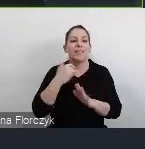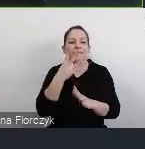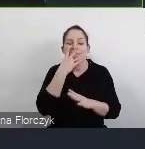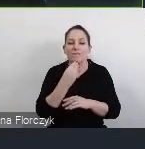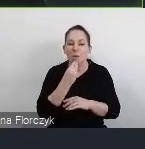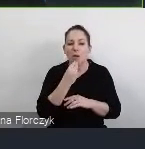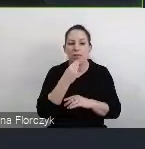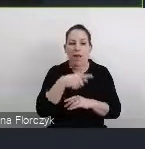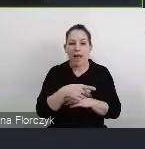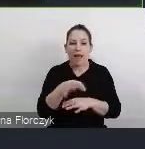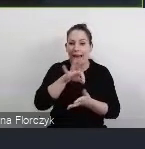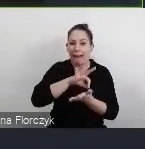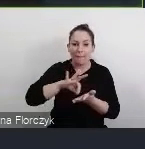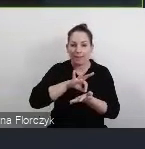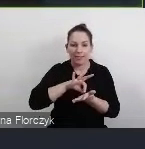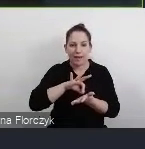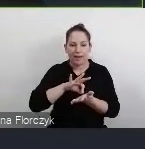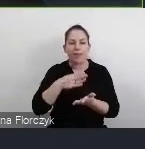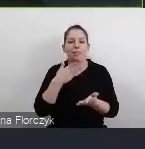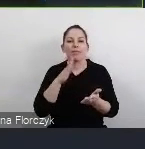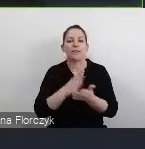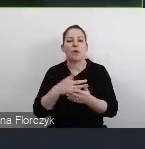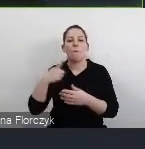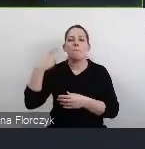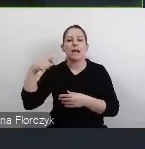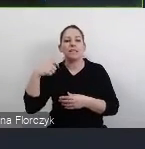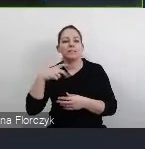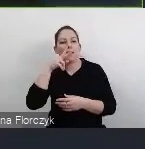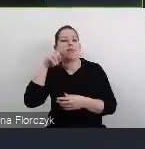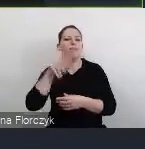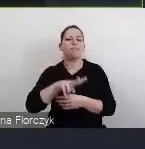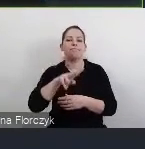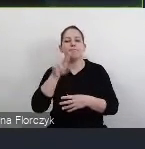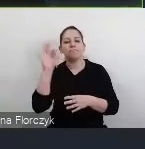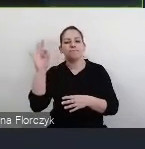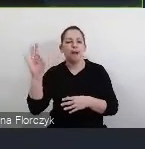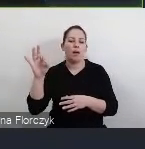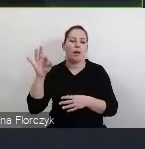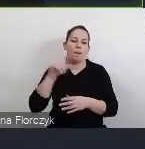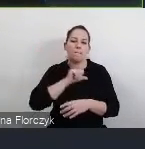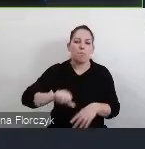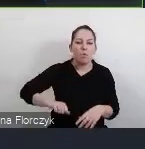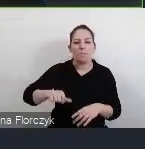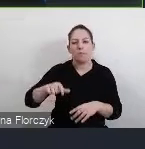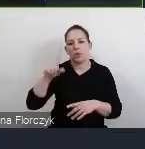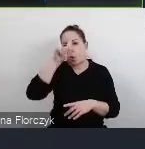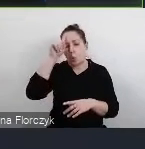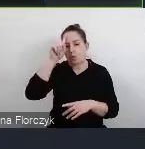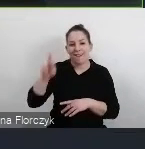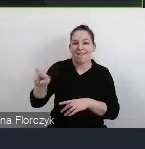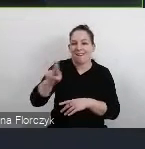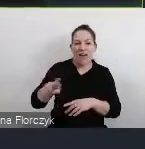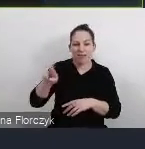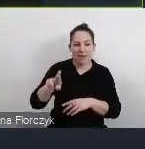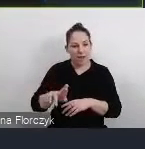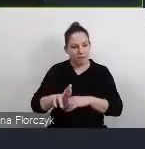wygląda gmina, nie oczami prezydenta, burmistrza, nie wiem, ludzi z rady, którzy